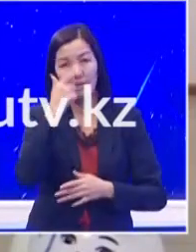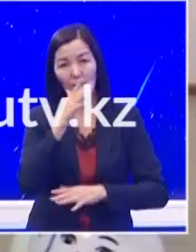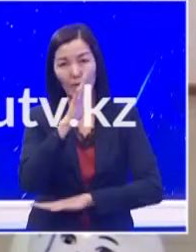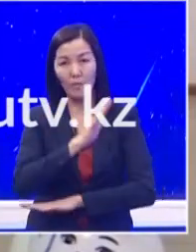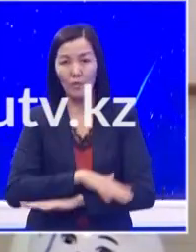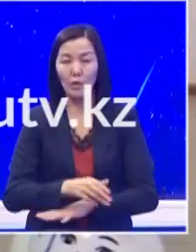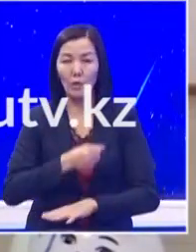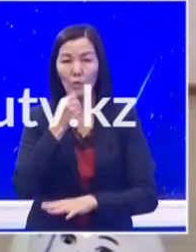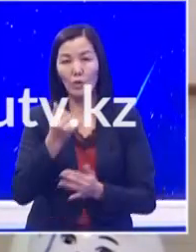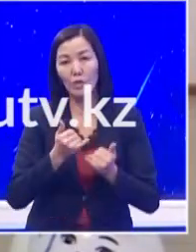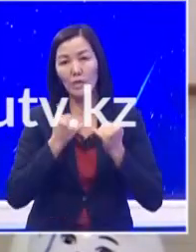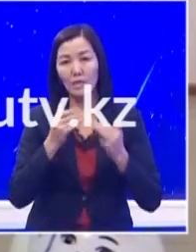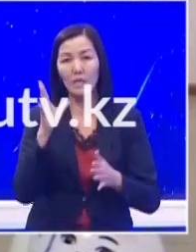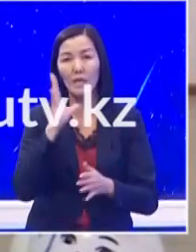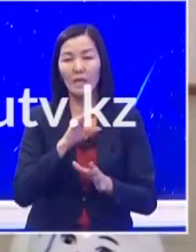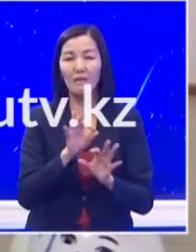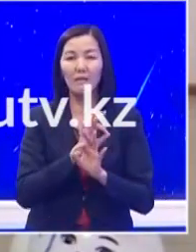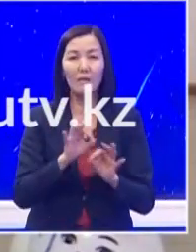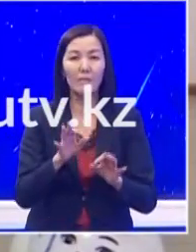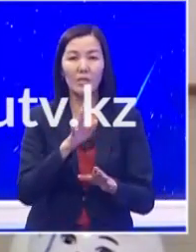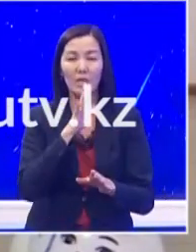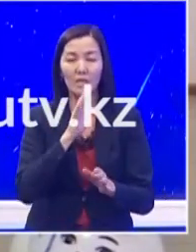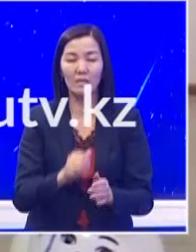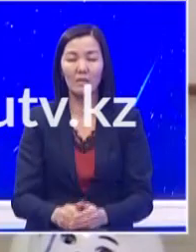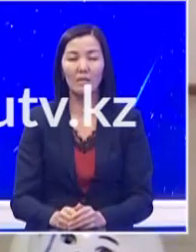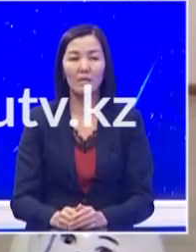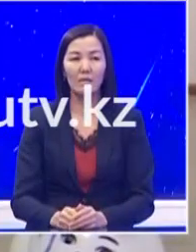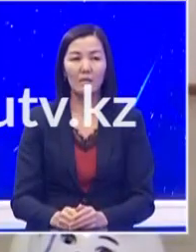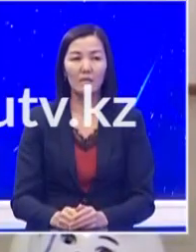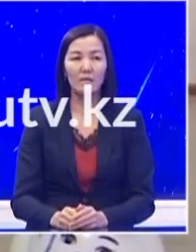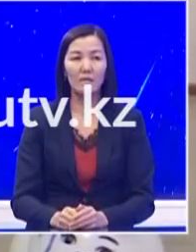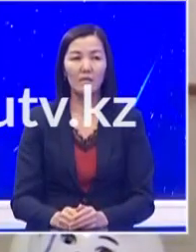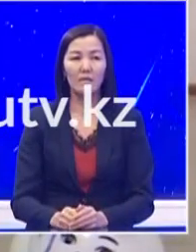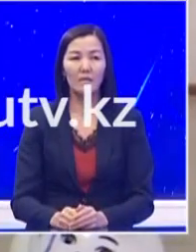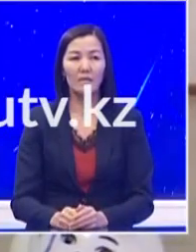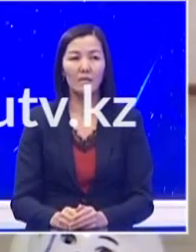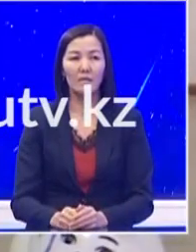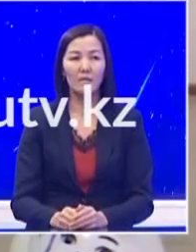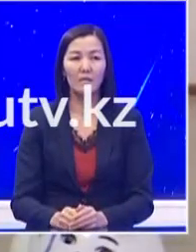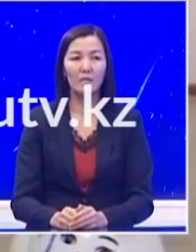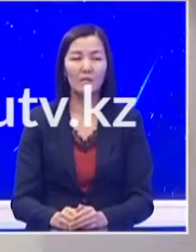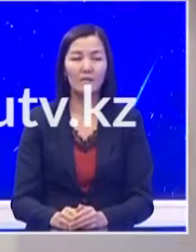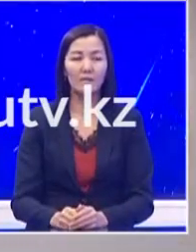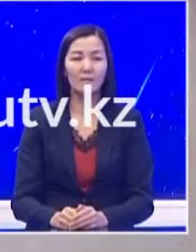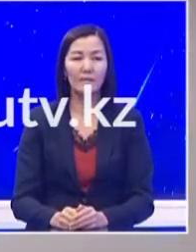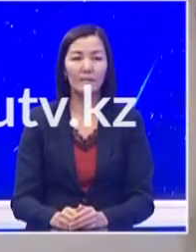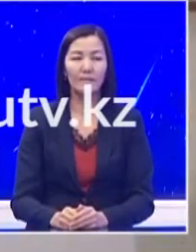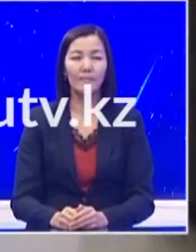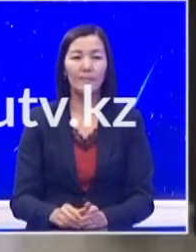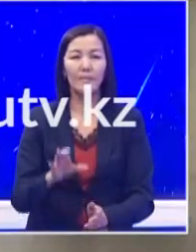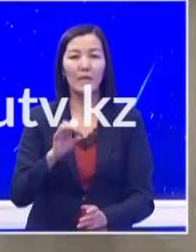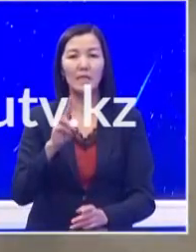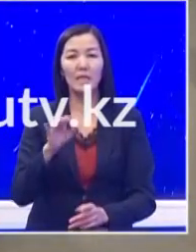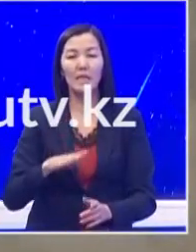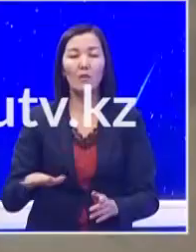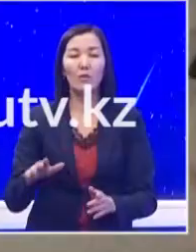үлкендерді сыйлай алатын өте тамаша баланың бірі. Мен сондай бала тәрбиелегеніме өте қуаныштымын. Ескелді ауданы